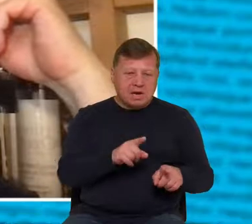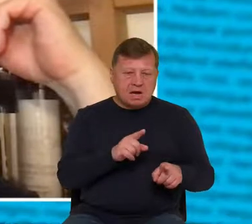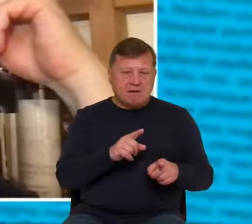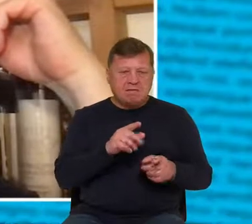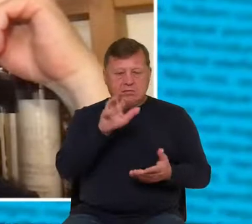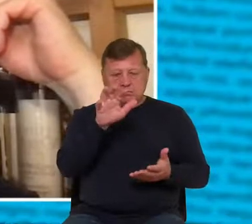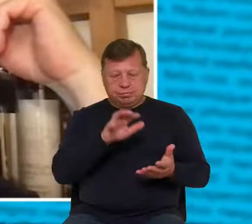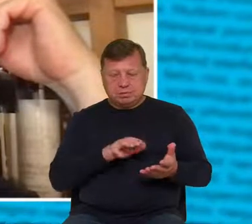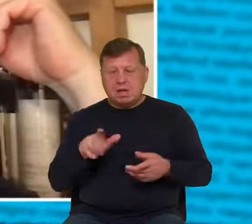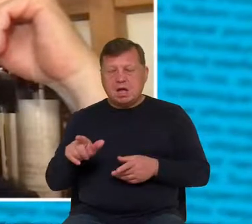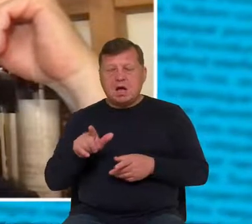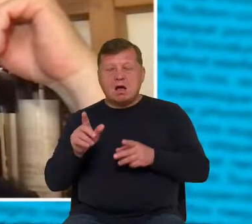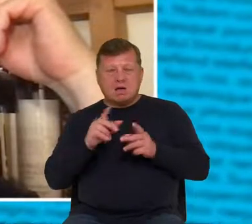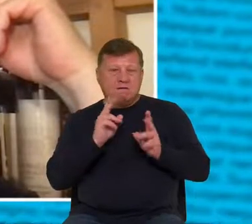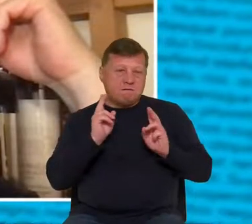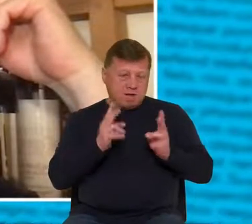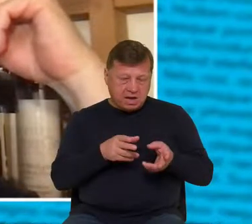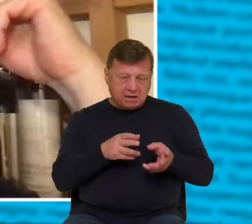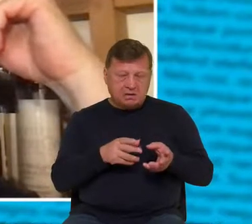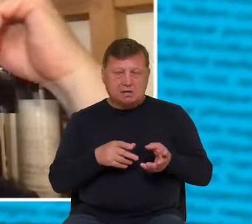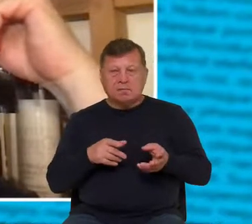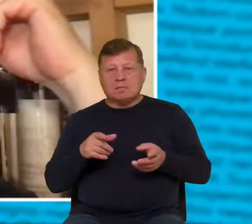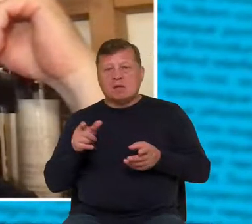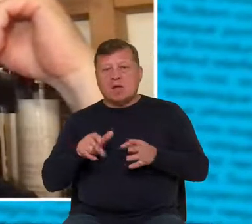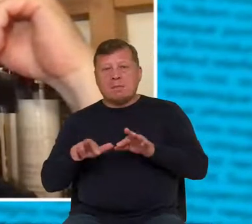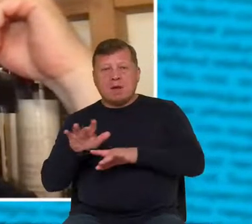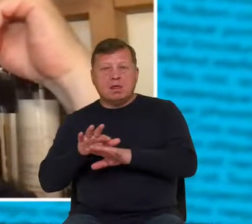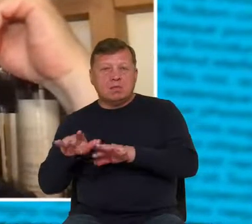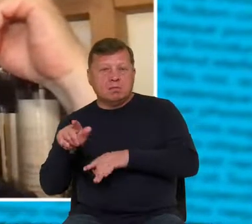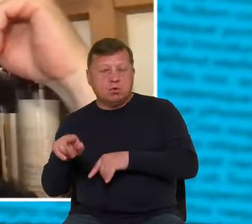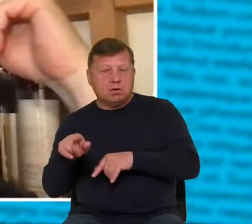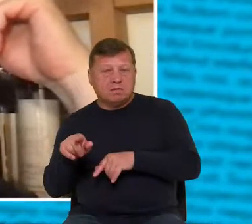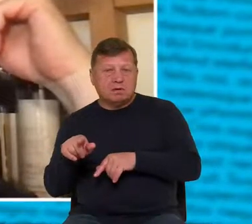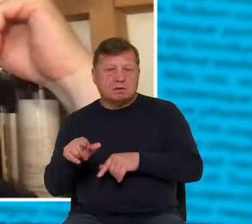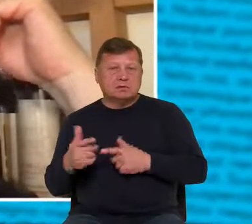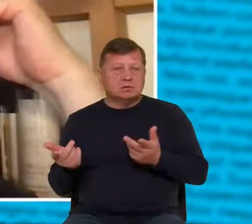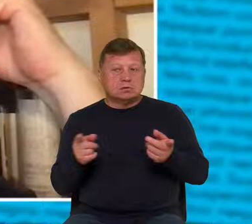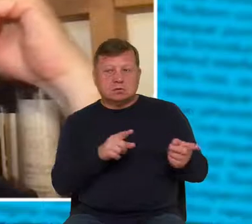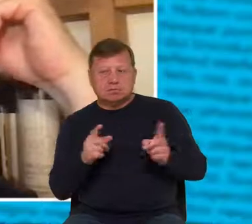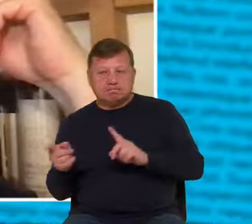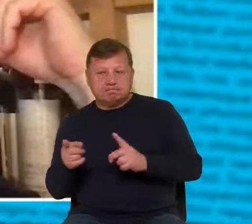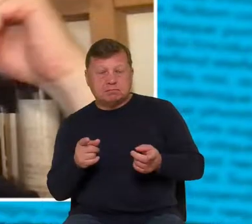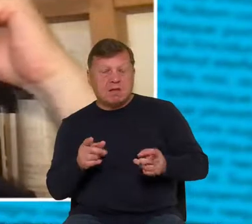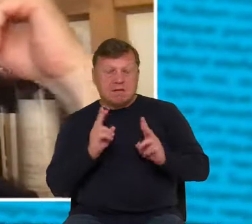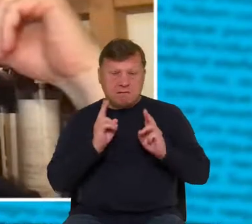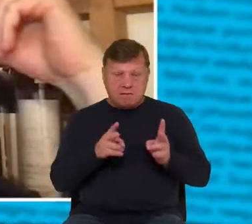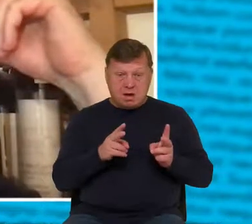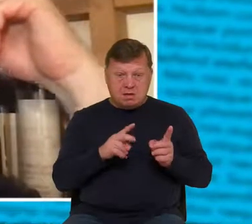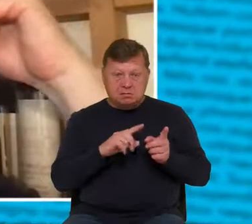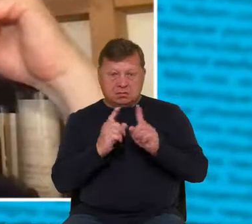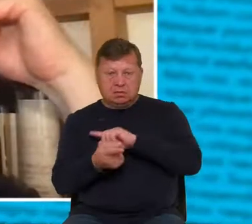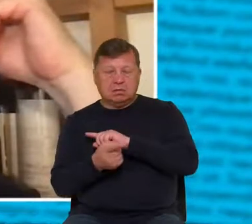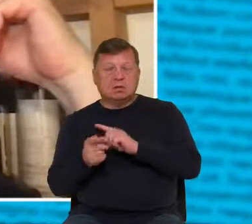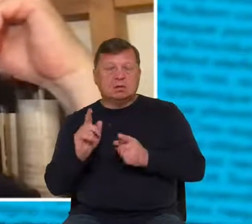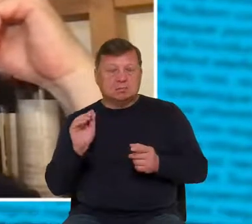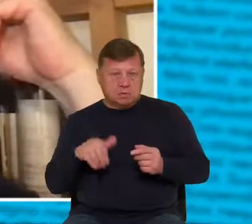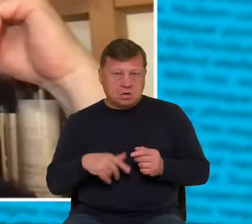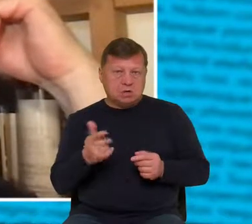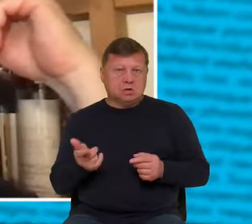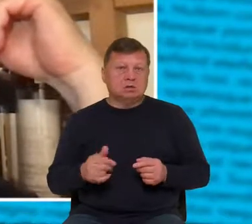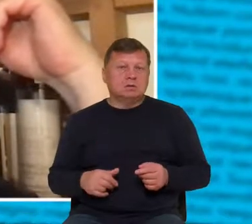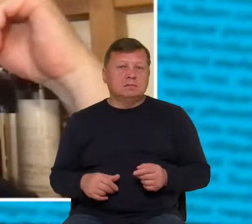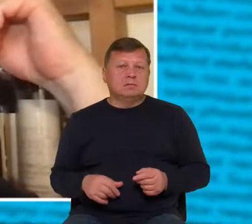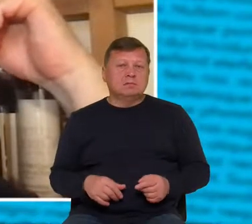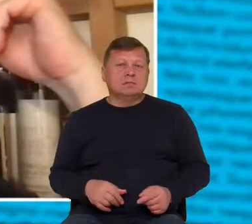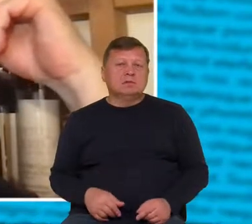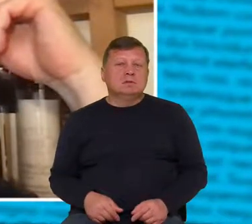zmanipulowane jako prawda. Fakty mogą zostać zmanipulowane, mogą stać swego rodzaju najemnikiem